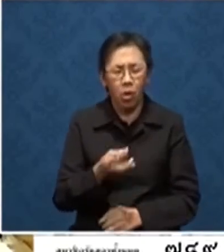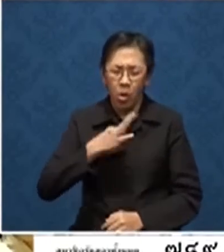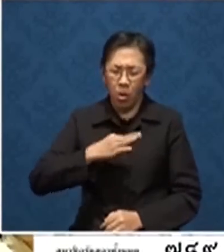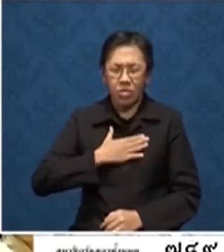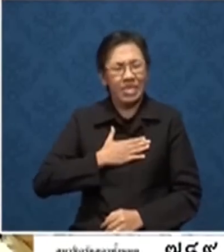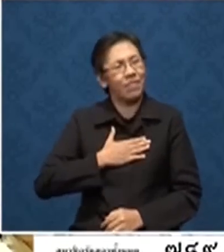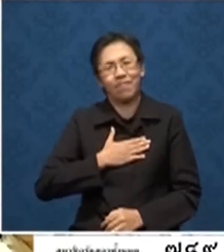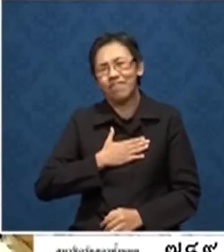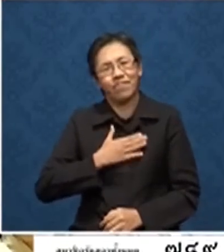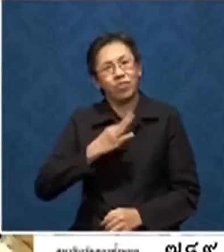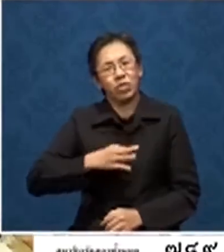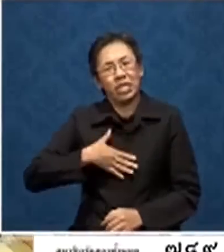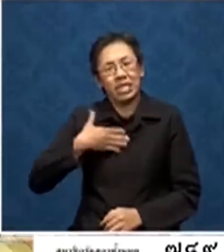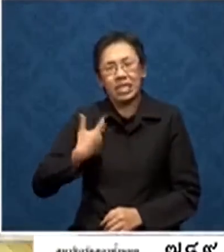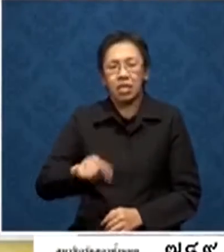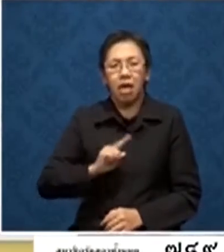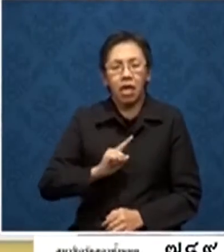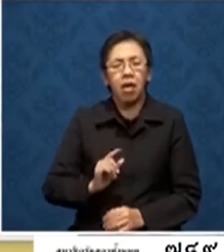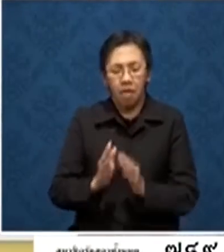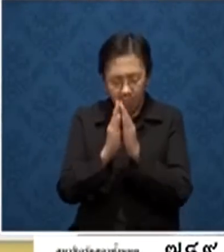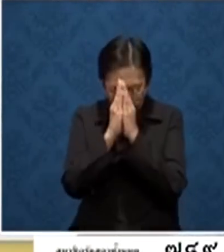คนที่เทิดทูน